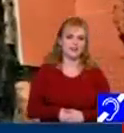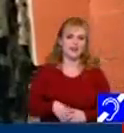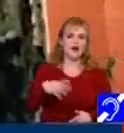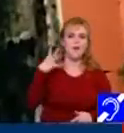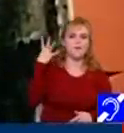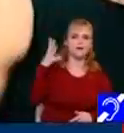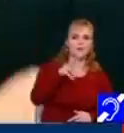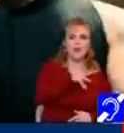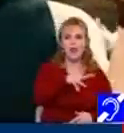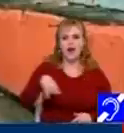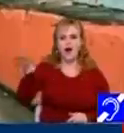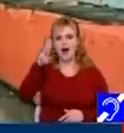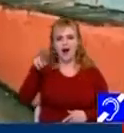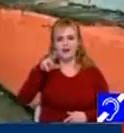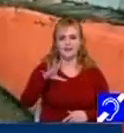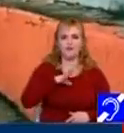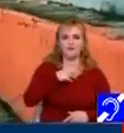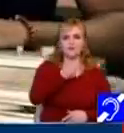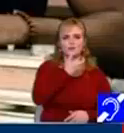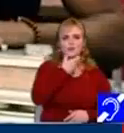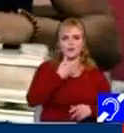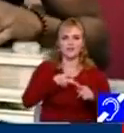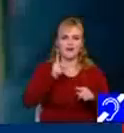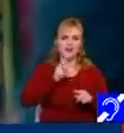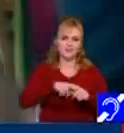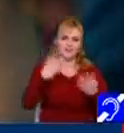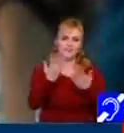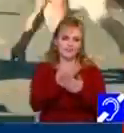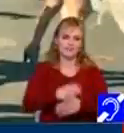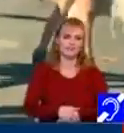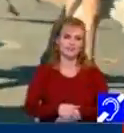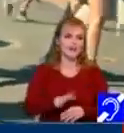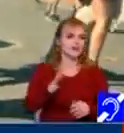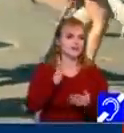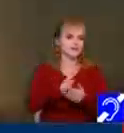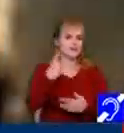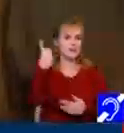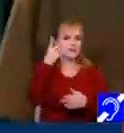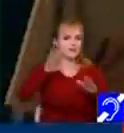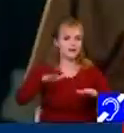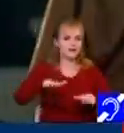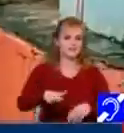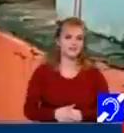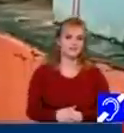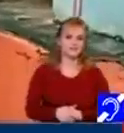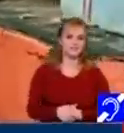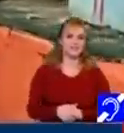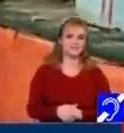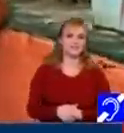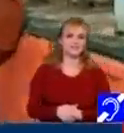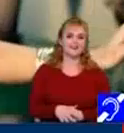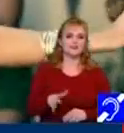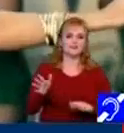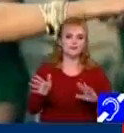4 miliarde și jumătate de vizionări, hitul Despacito nu e doar pe primul loc, ci și-a pus capăt supremației Gangnam Style